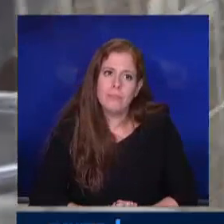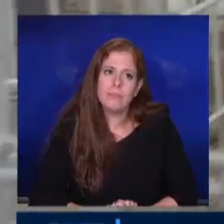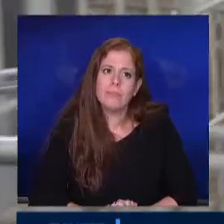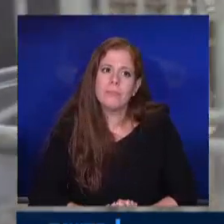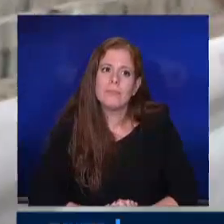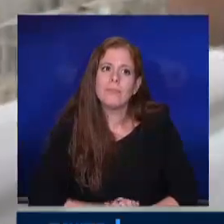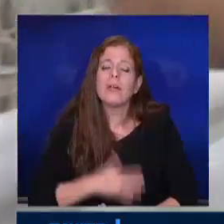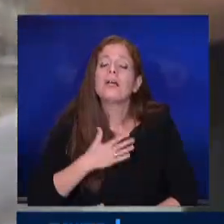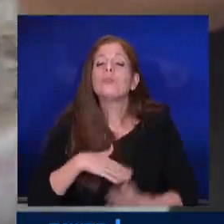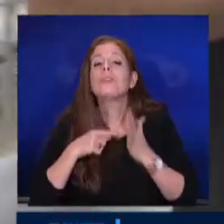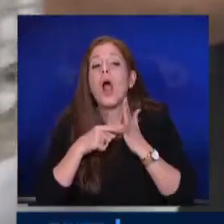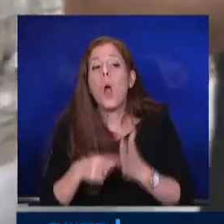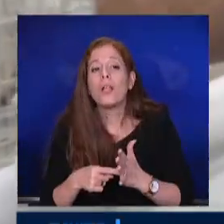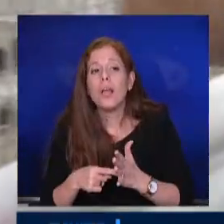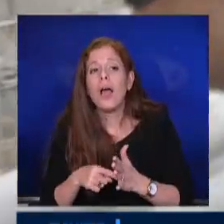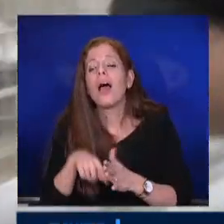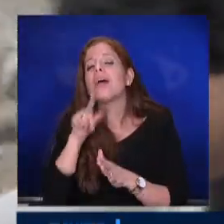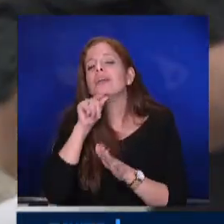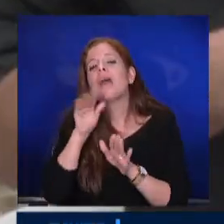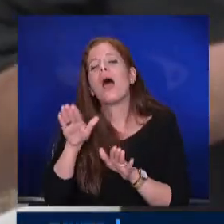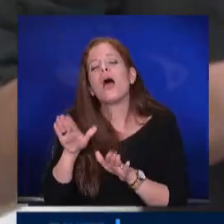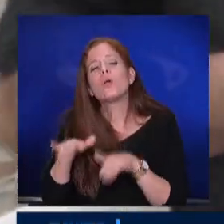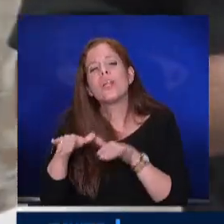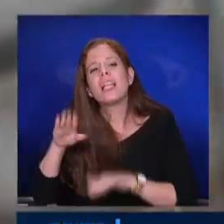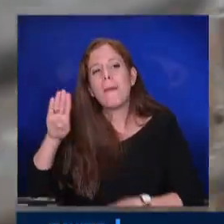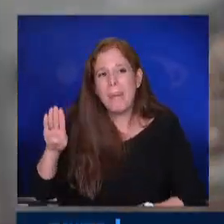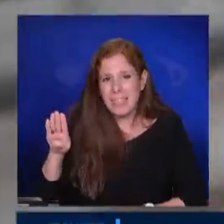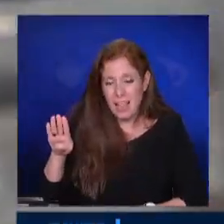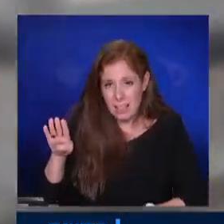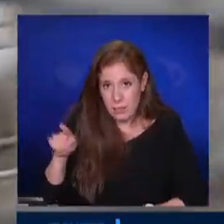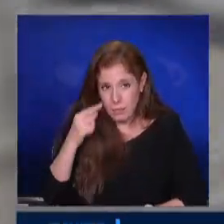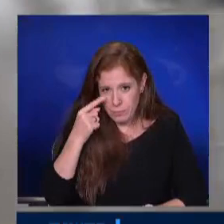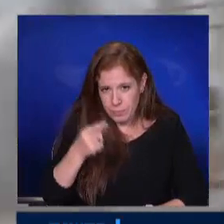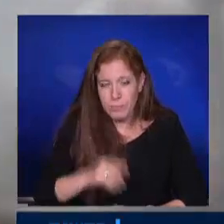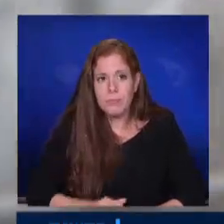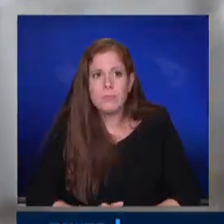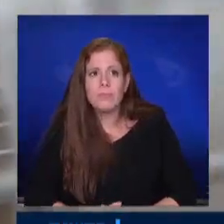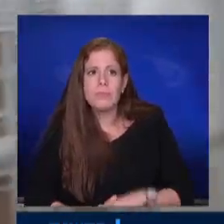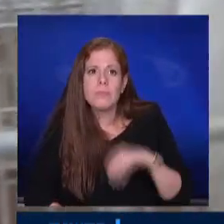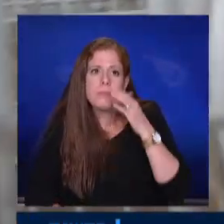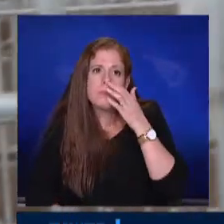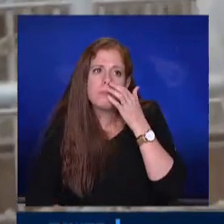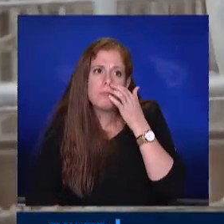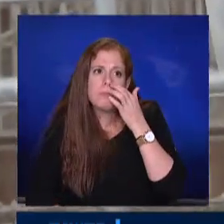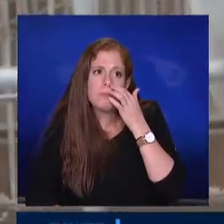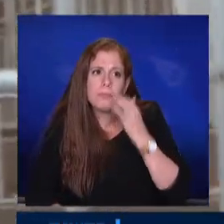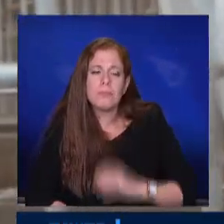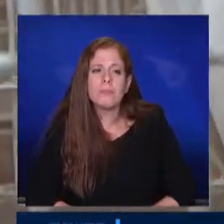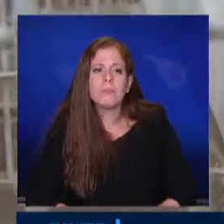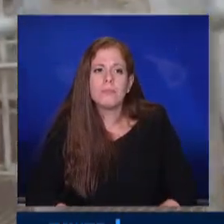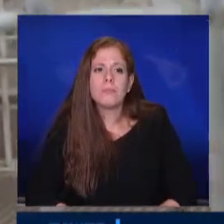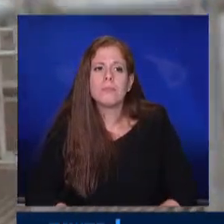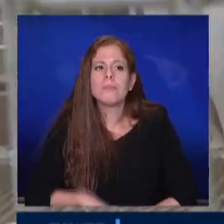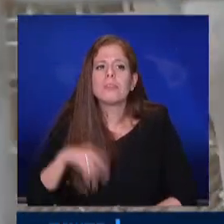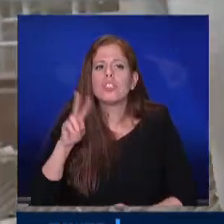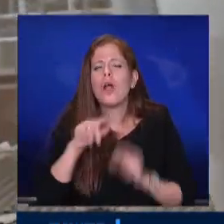אני רוצה להראות לך את היונת הבגדדי. היונה הבגדדית? בגדדית. יש לך כל